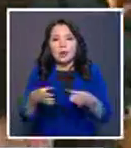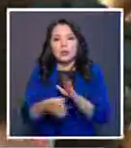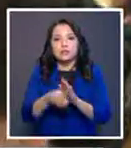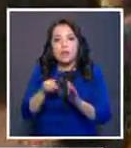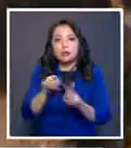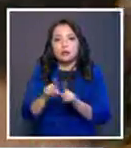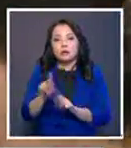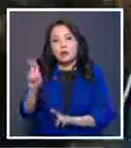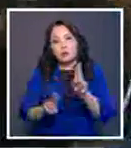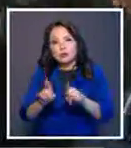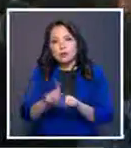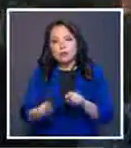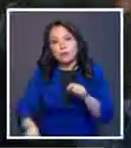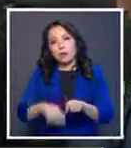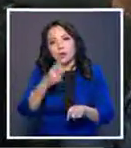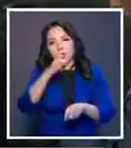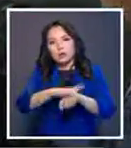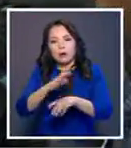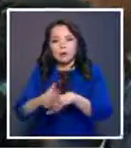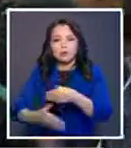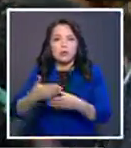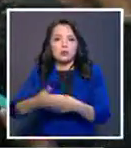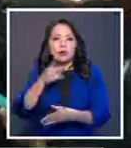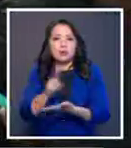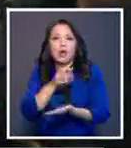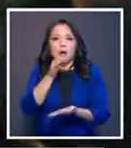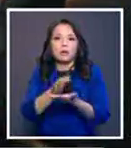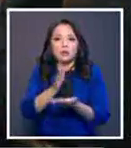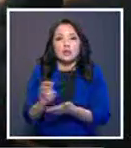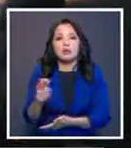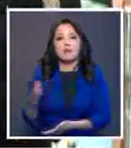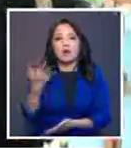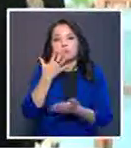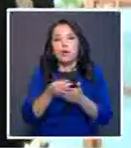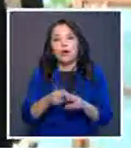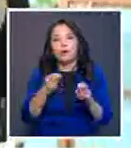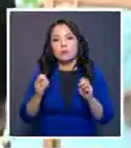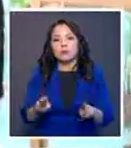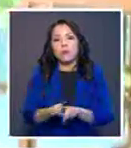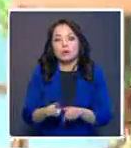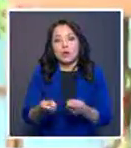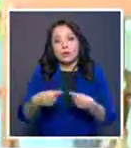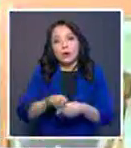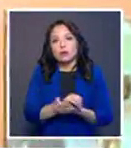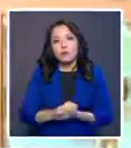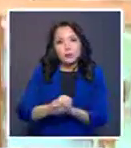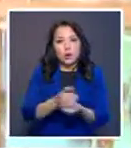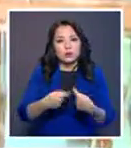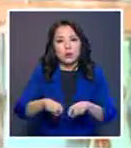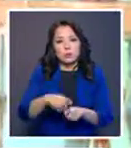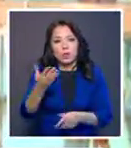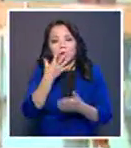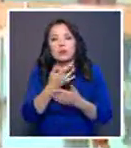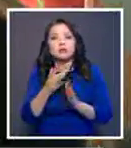бұзылуына қатысты шара қолдануы мүмкін деп хабарлайды Рейтер агенттігі. Ал Еуропадағы қауіпсіздік пен ынтымақтастық ұйымының мәлімдеуінше, дауыс